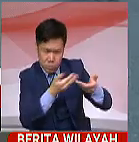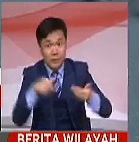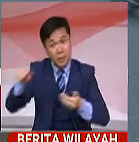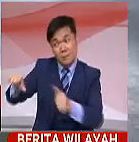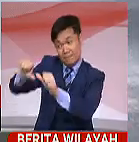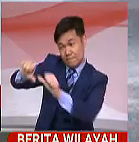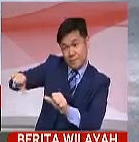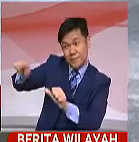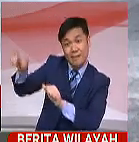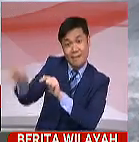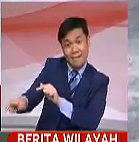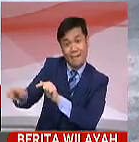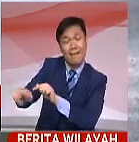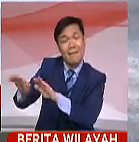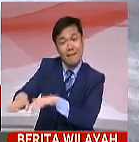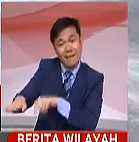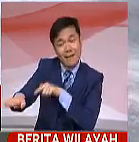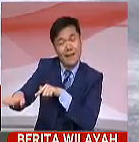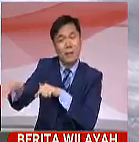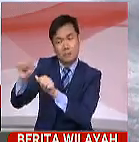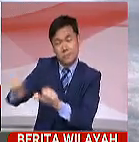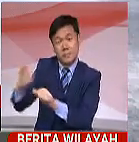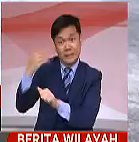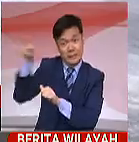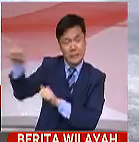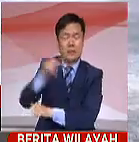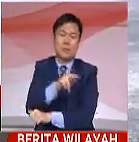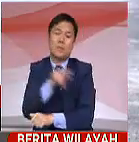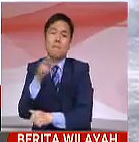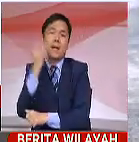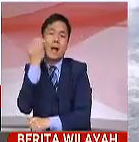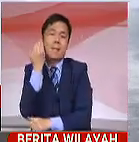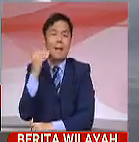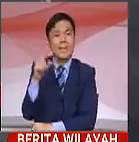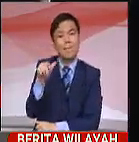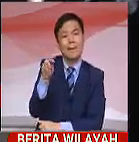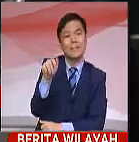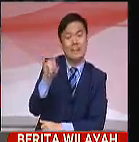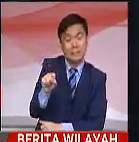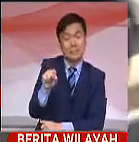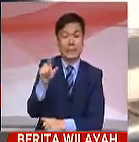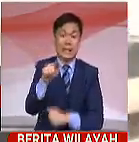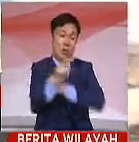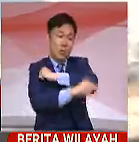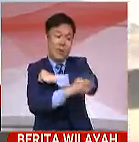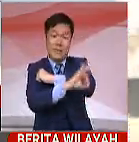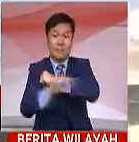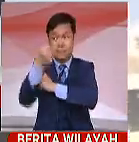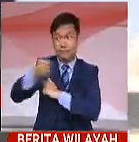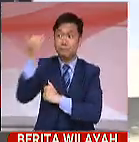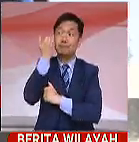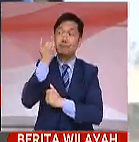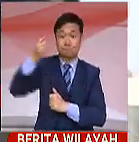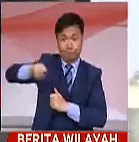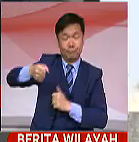dan kimia di Mahkamah Magistrate Gemas. Pendakwaan dikendalikan oleh Pengarah Pendakwaan Negeri Sembilan Ahmad Sazali